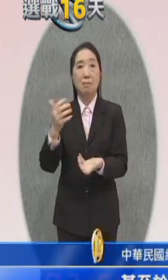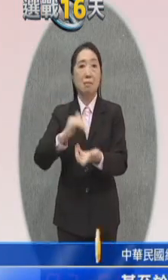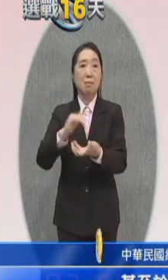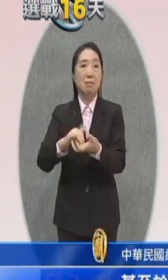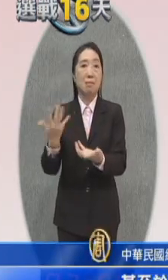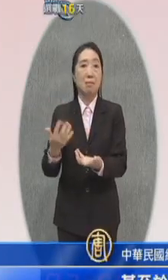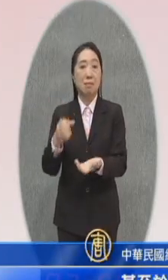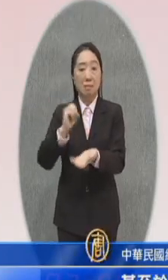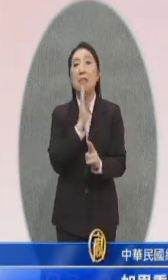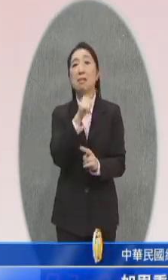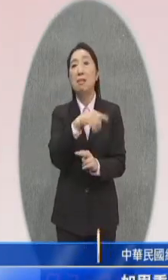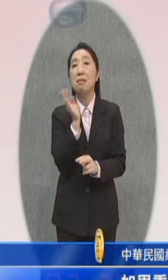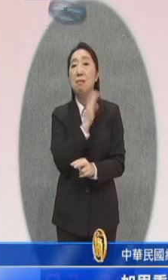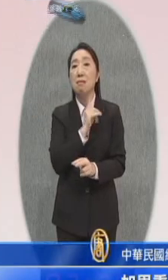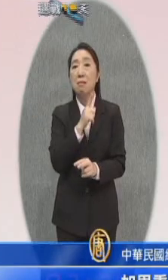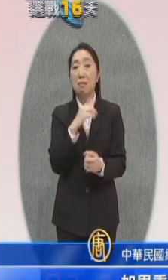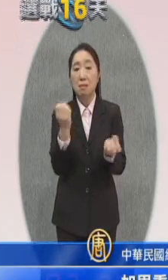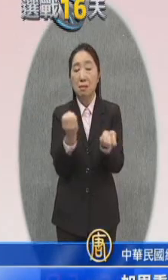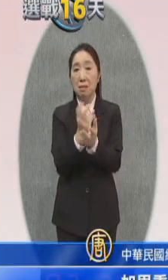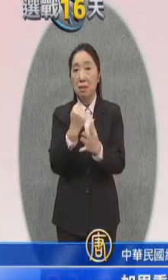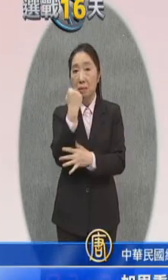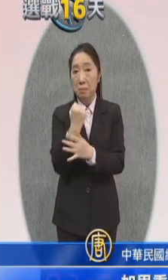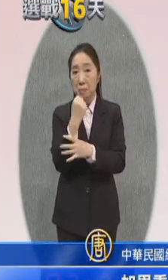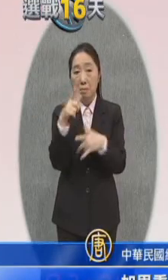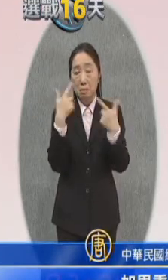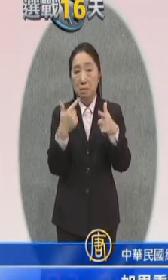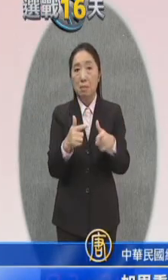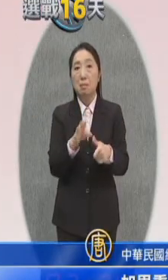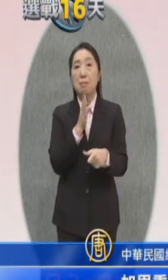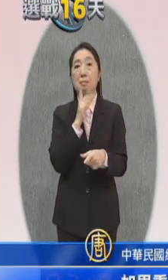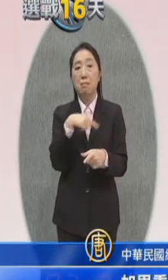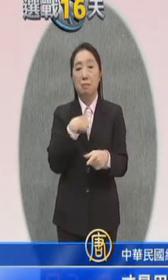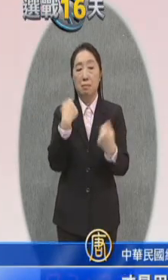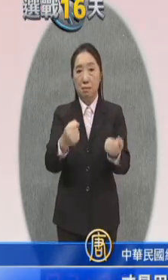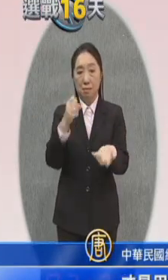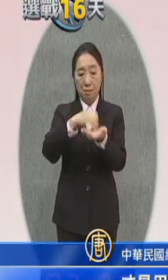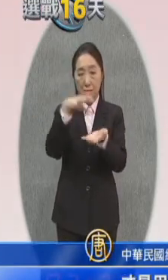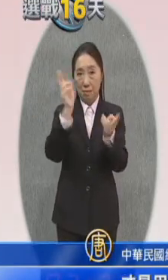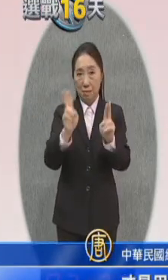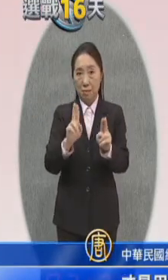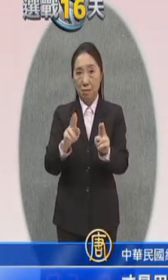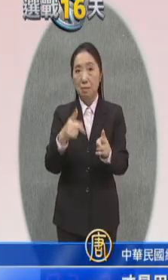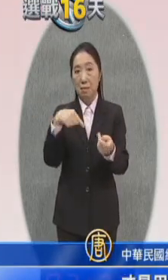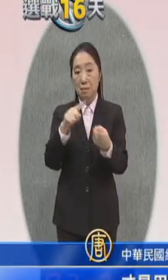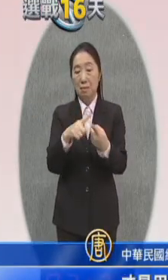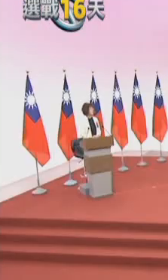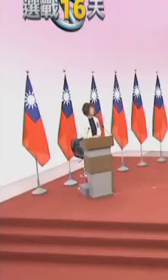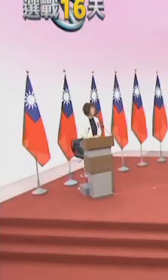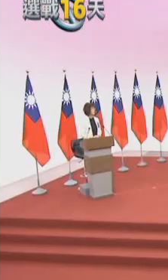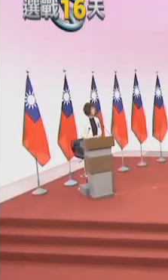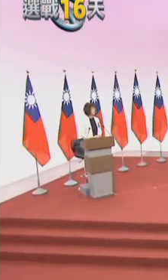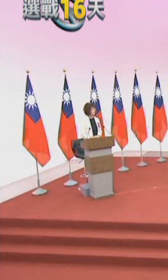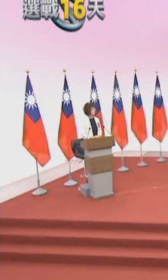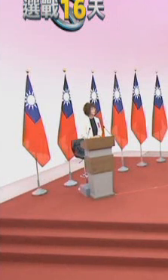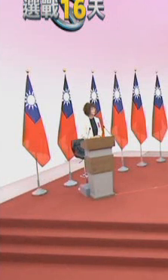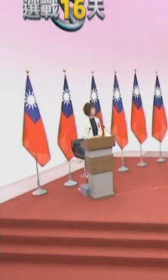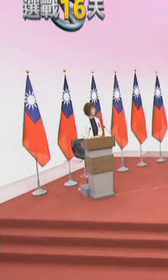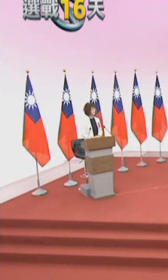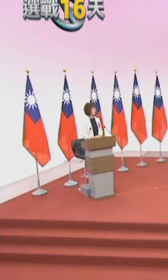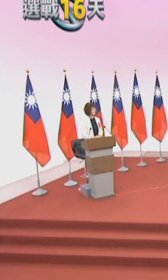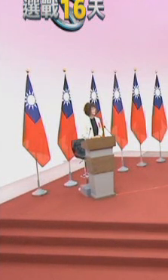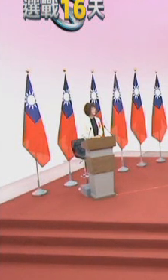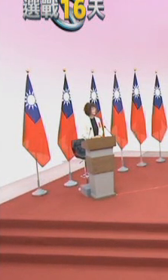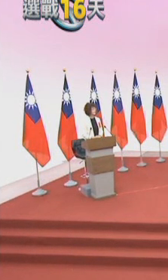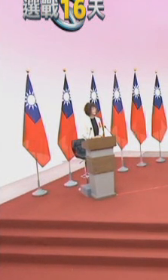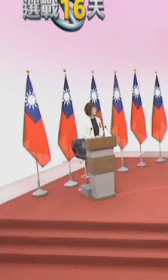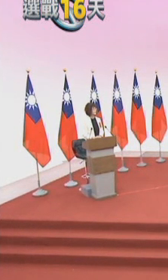还要有核六。如果重启核四，继续在台湾使用核电，才是用命发电。 第二场政见发表